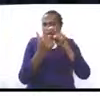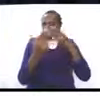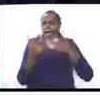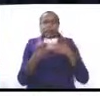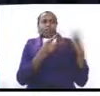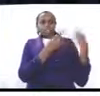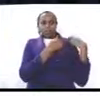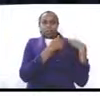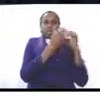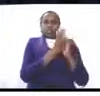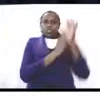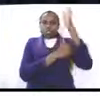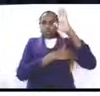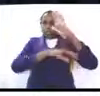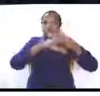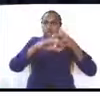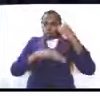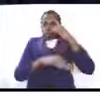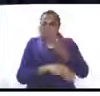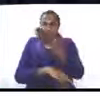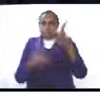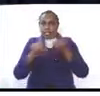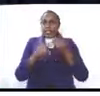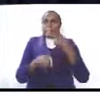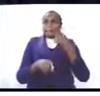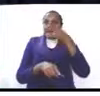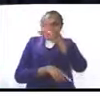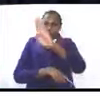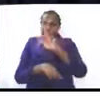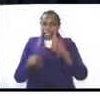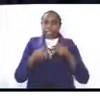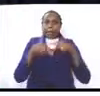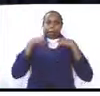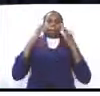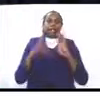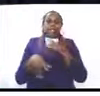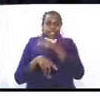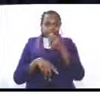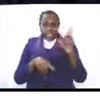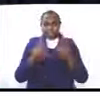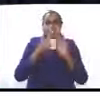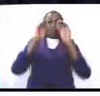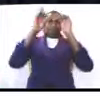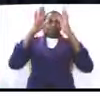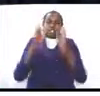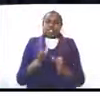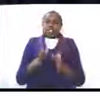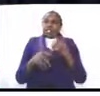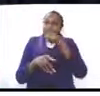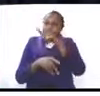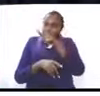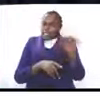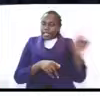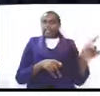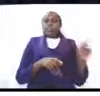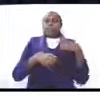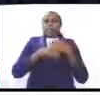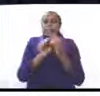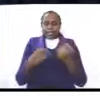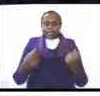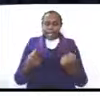Mungu amekuitia, wewe kama mzazi, mimi kama pastor, wewe kama mwalimu, uweze